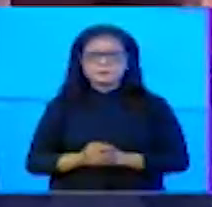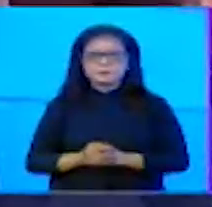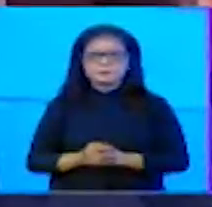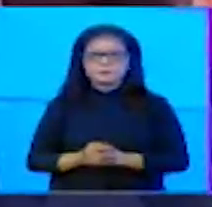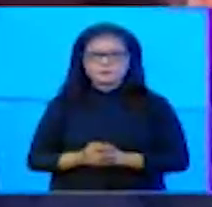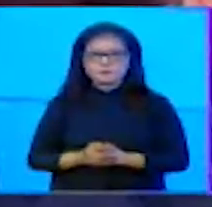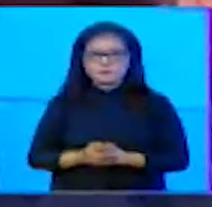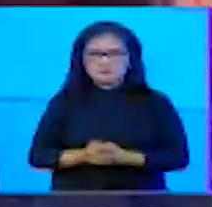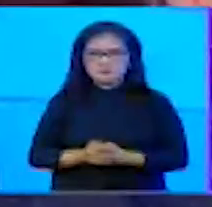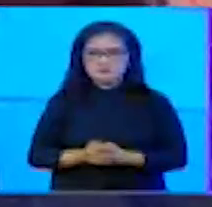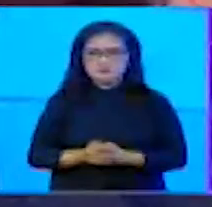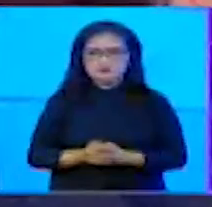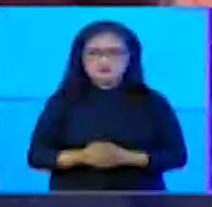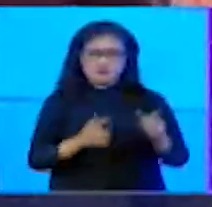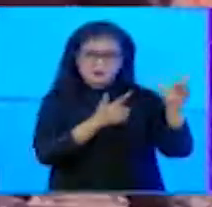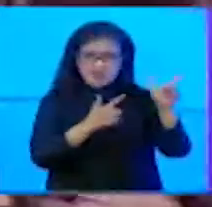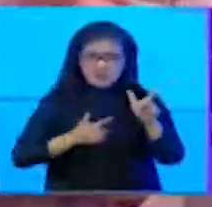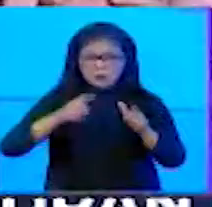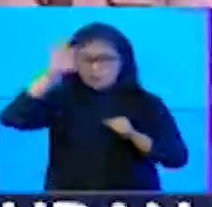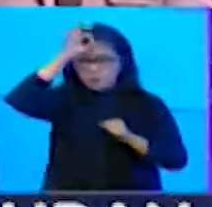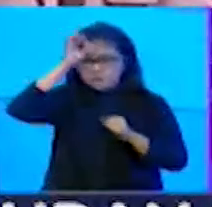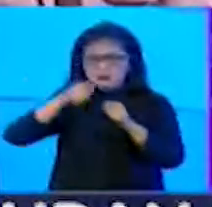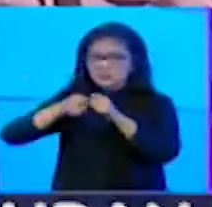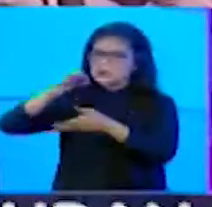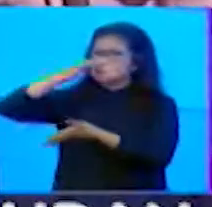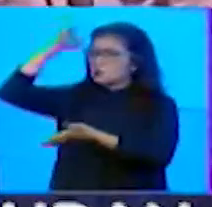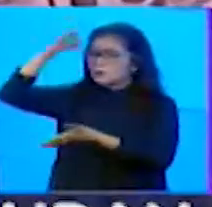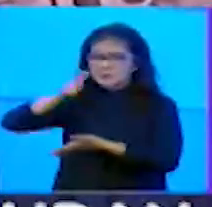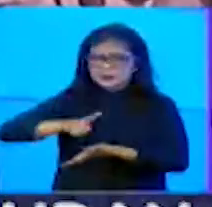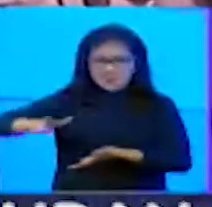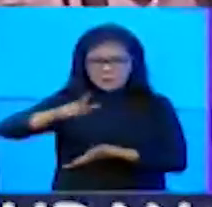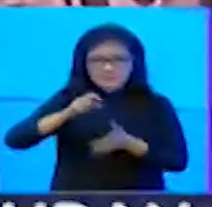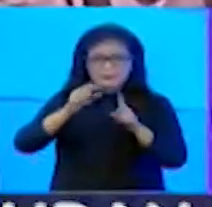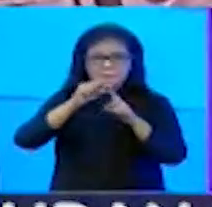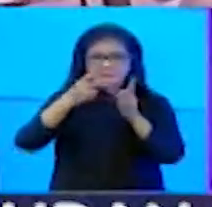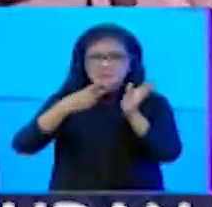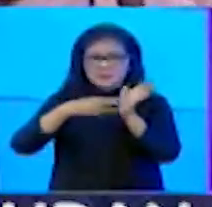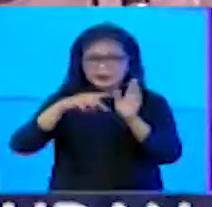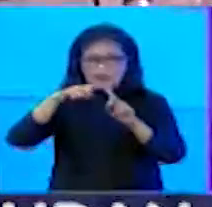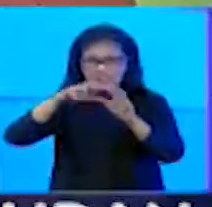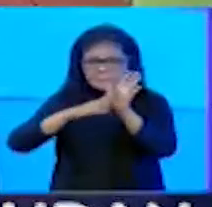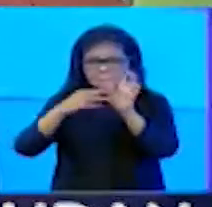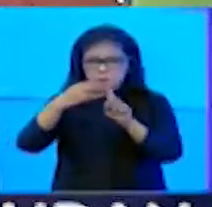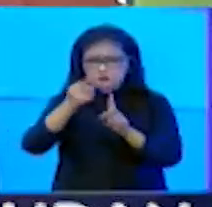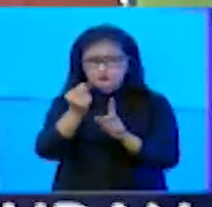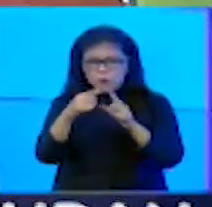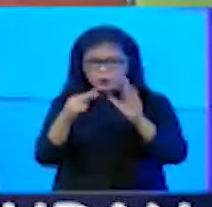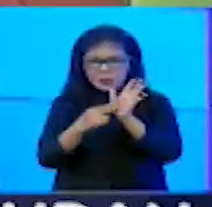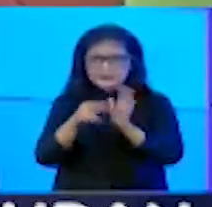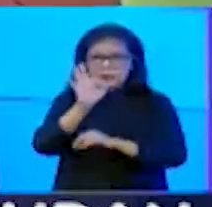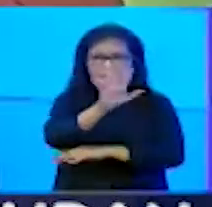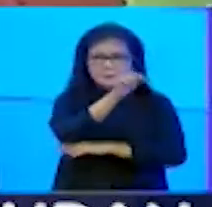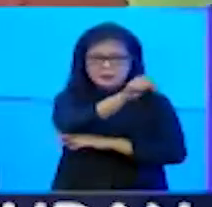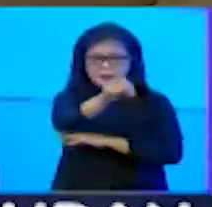TNI dan Polri menggelar rapid test dan tes usap di Kelurahan Petamburan, Kecamatan Tanah Abang, Jakarta Pusat. Tes digelar di 4 titik Kelurahan